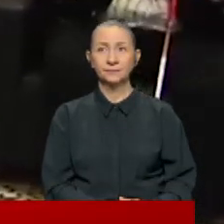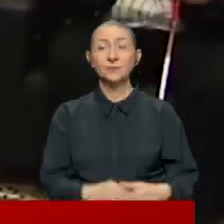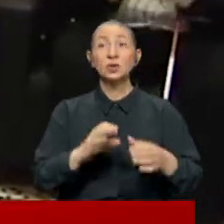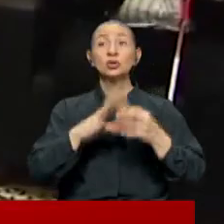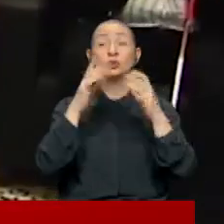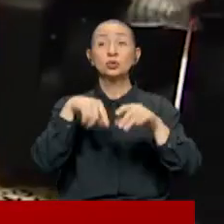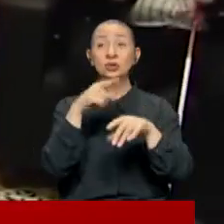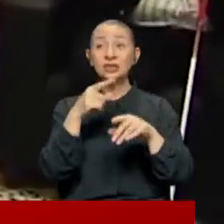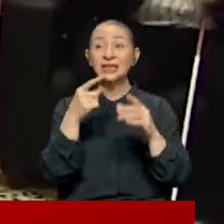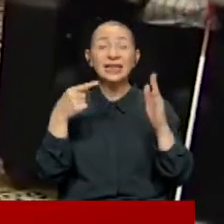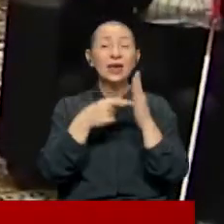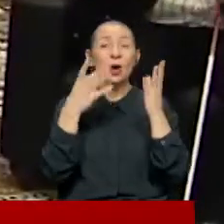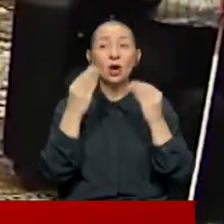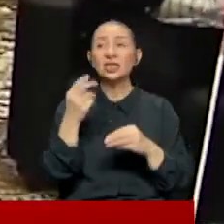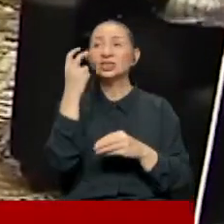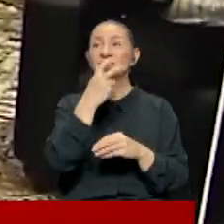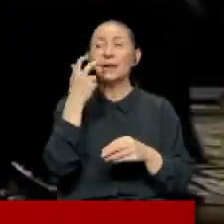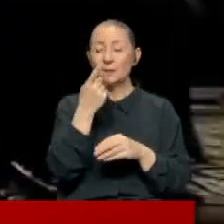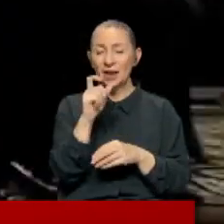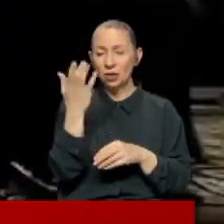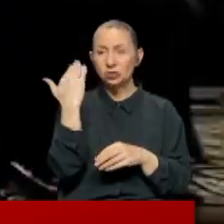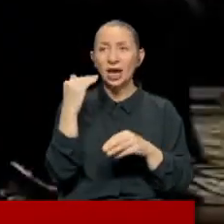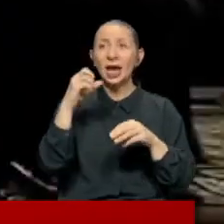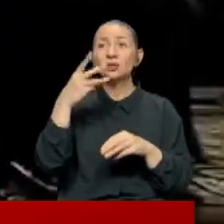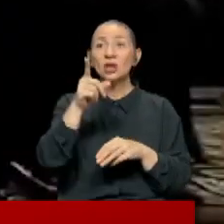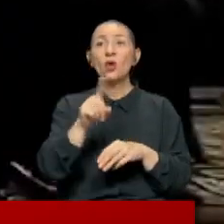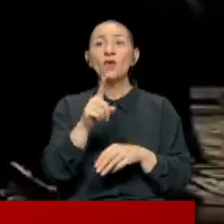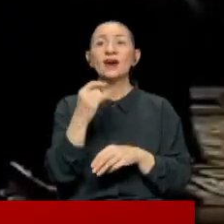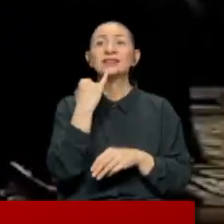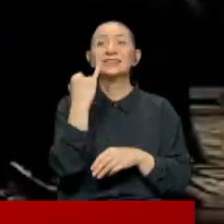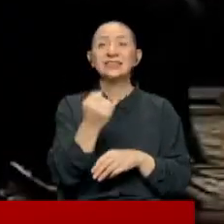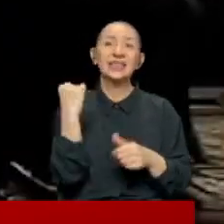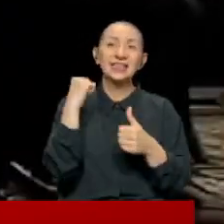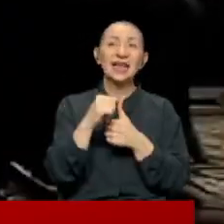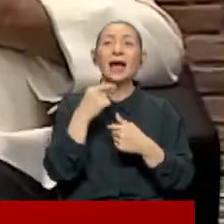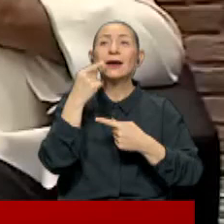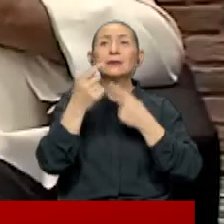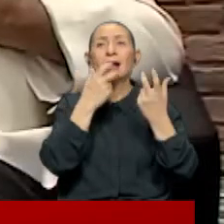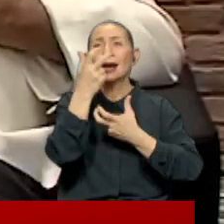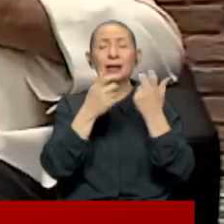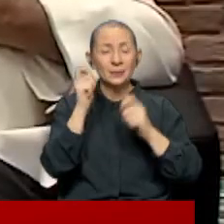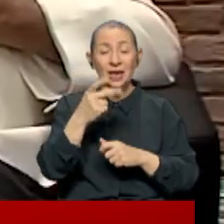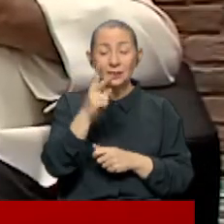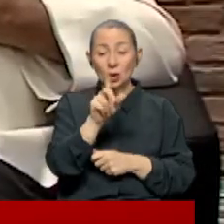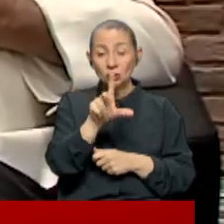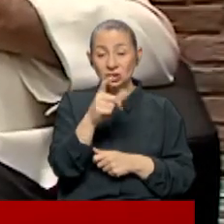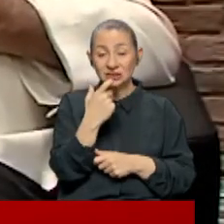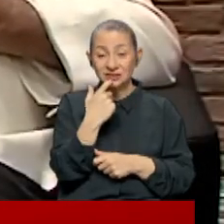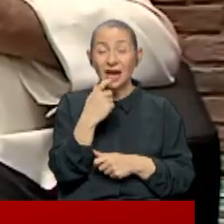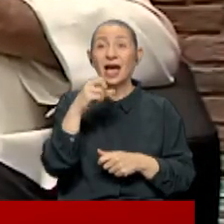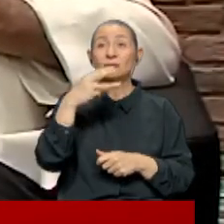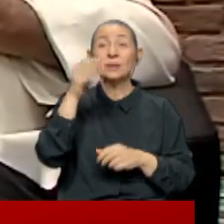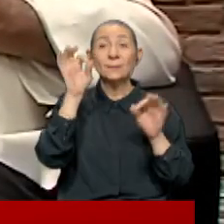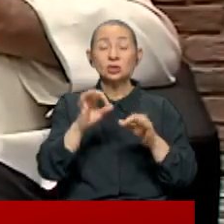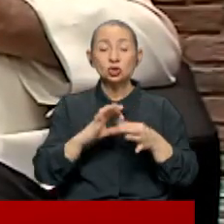çözüm sürecinin sembolü haline gelen şarkı daha bir ay önce erdoğan’ın Şanlıurfa ziyaretinde tekrar dillendirildi 2013 yılında Erdoğan'ın